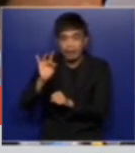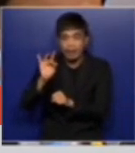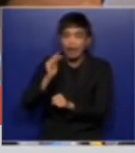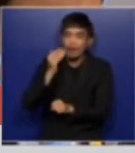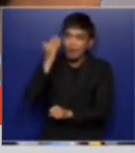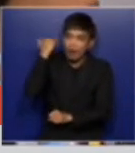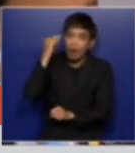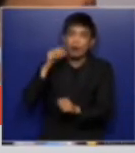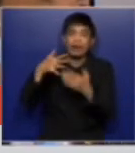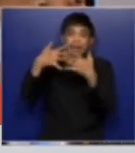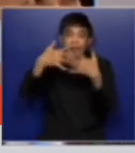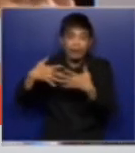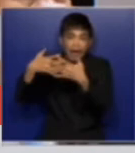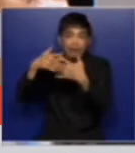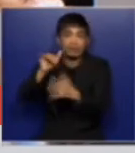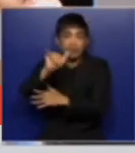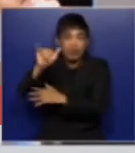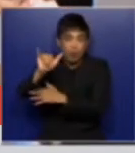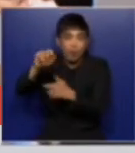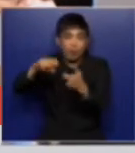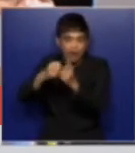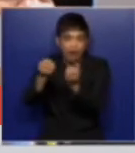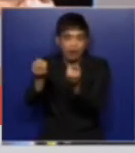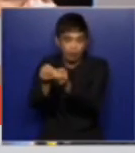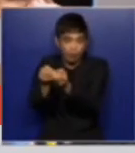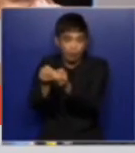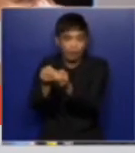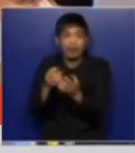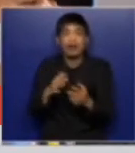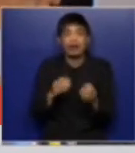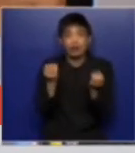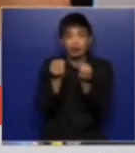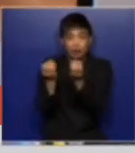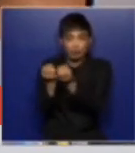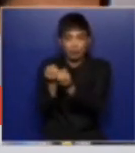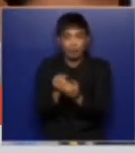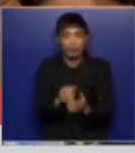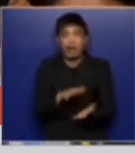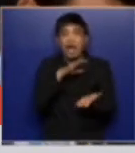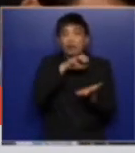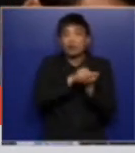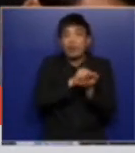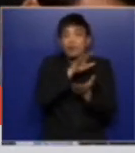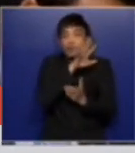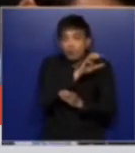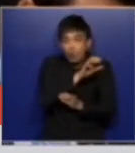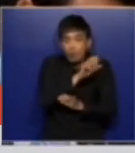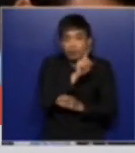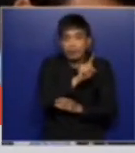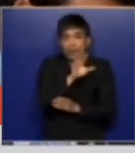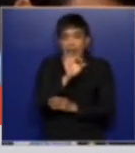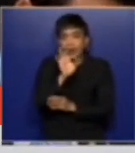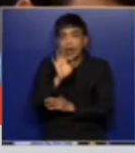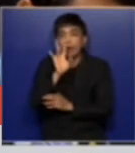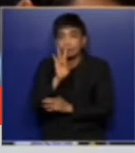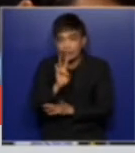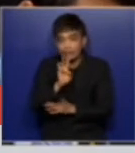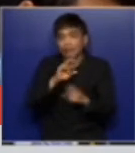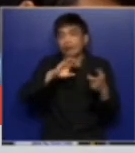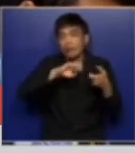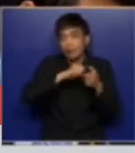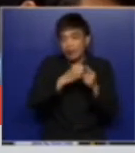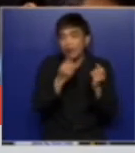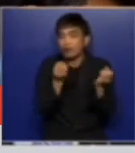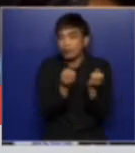หรัฐและยุโรปเท่านั้นวิกฤตการณ์ต้มยำกุ้งในปี1997มีผลกระทบ